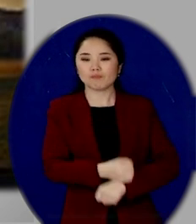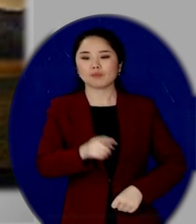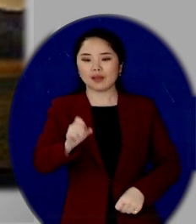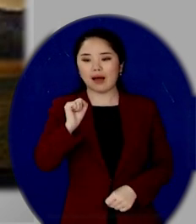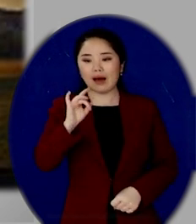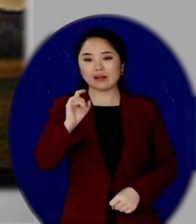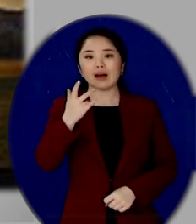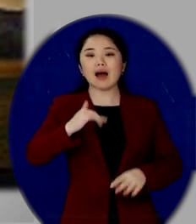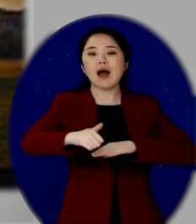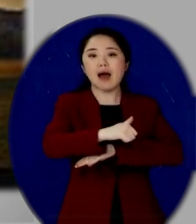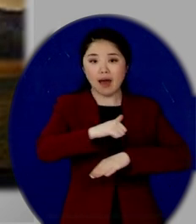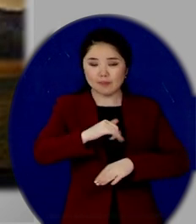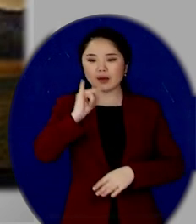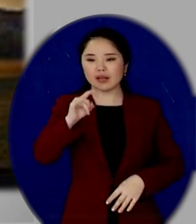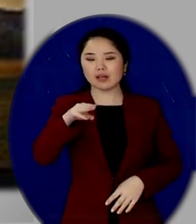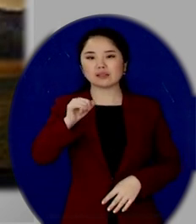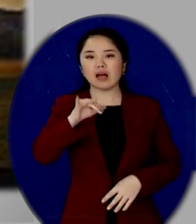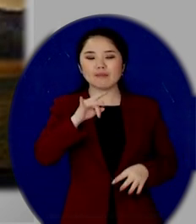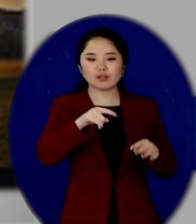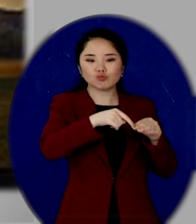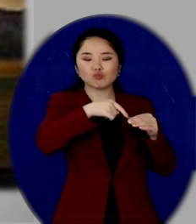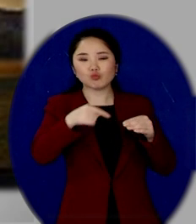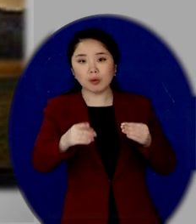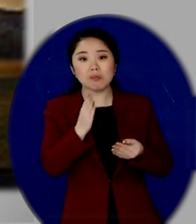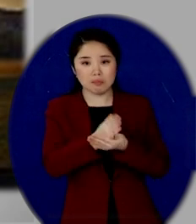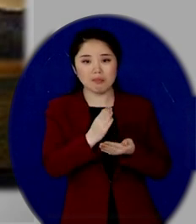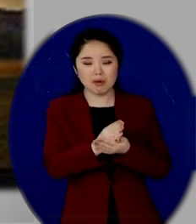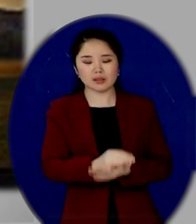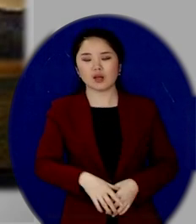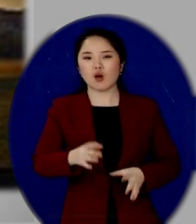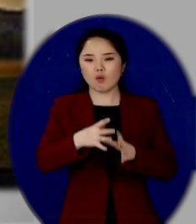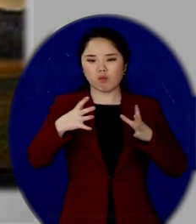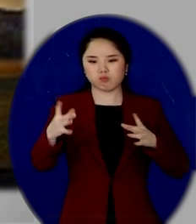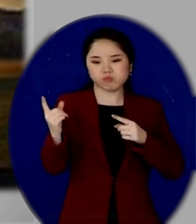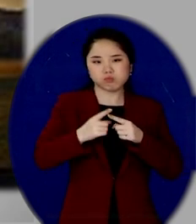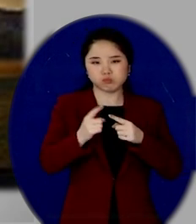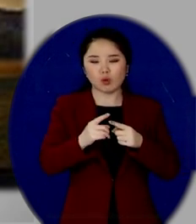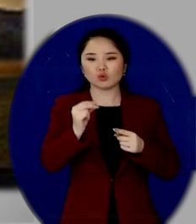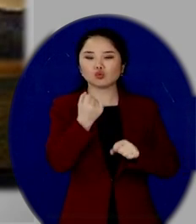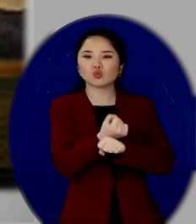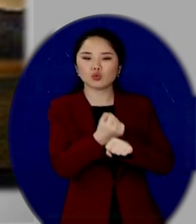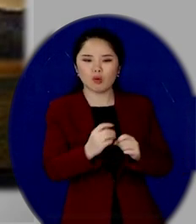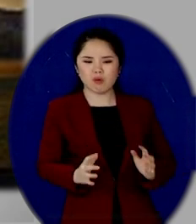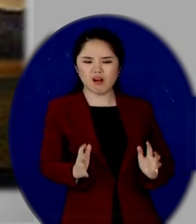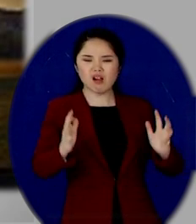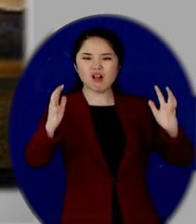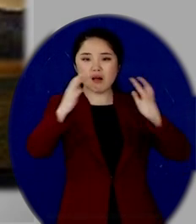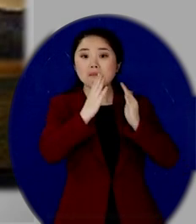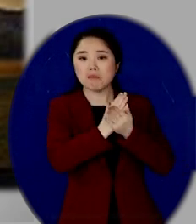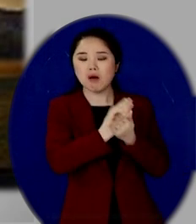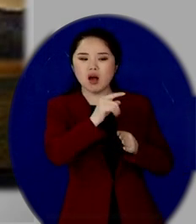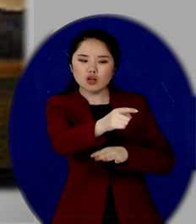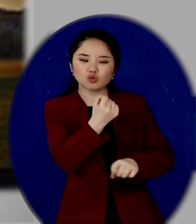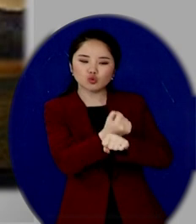Тамир сумын нутагт орших Тамирын голын хөвөнд байрладаг бүдүүн ширхэгт Боржин чулуун цохой юм. Энэхүү